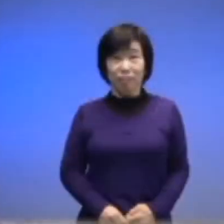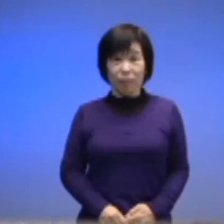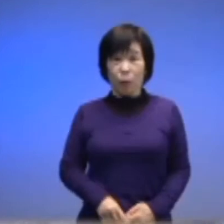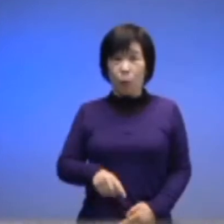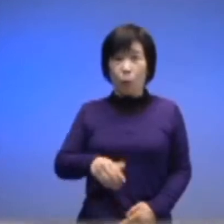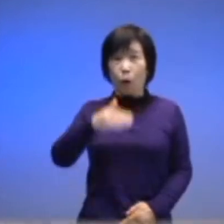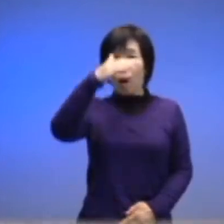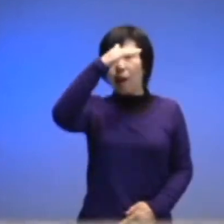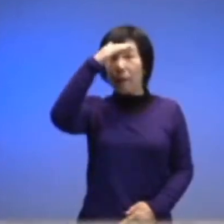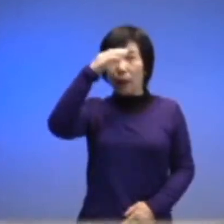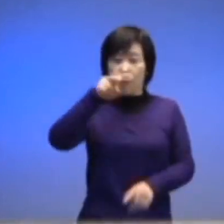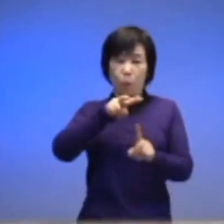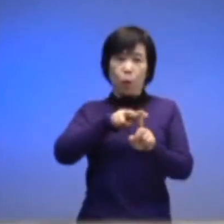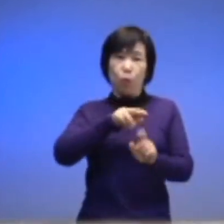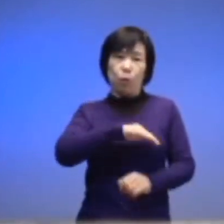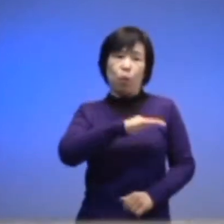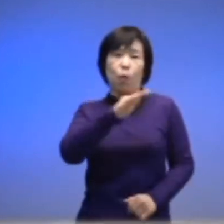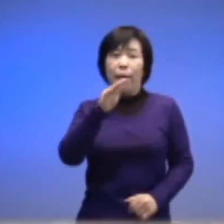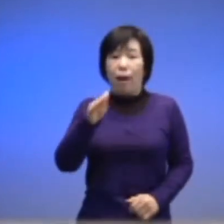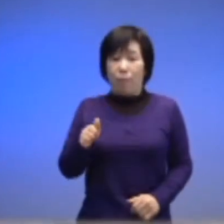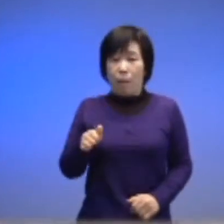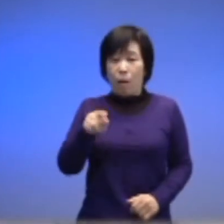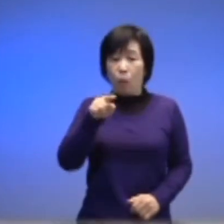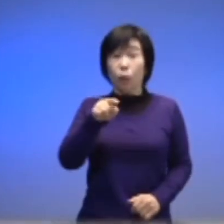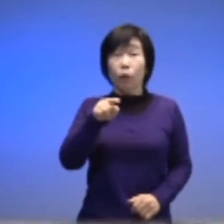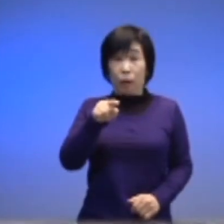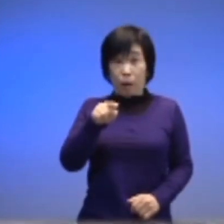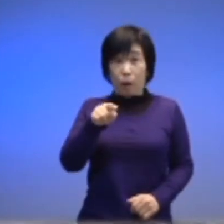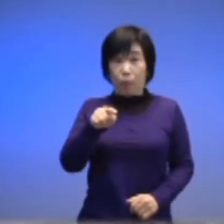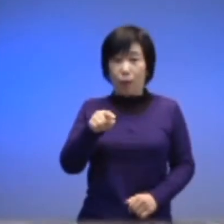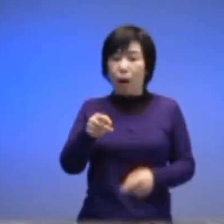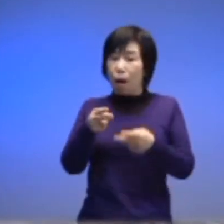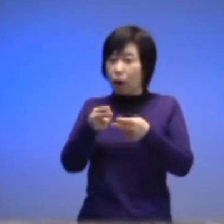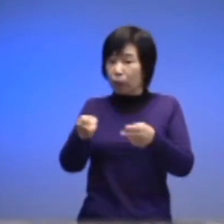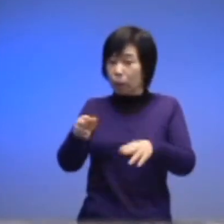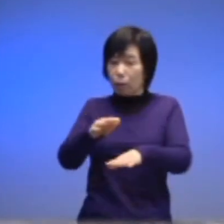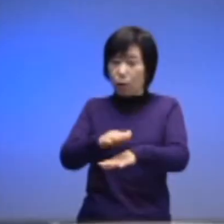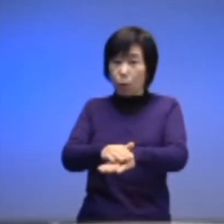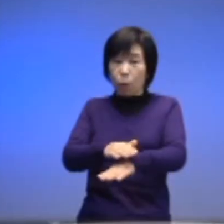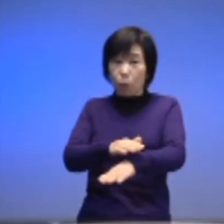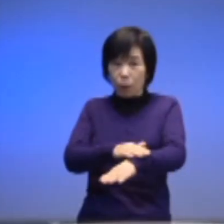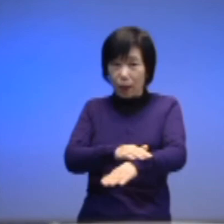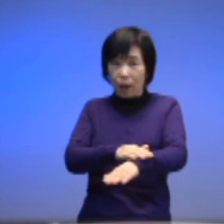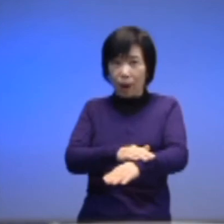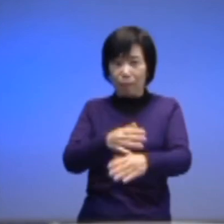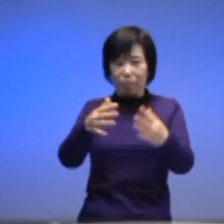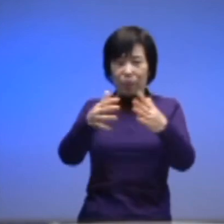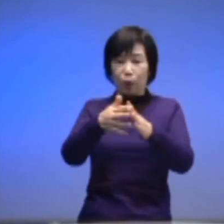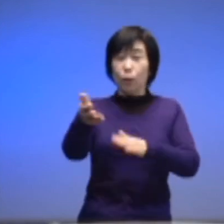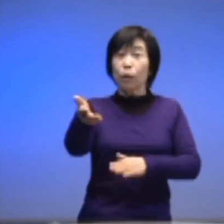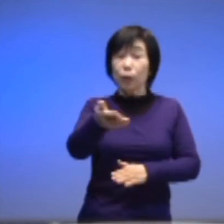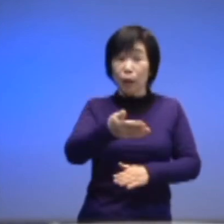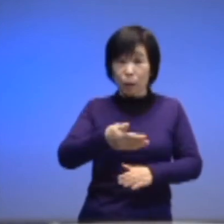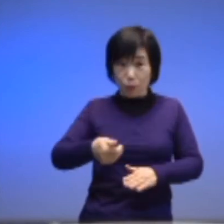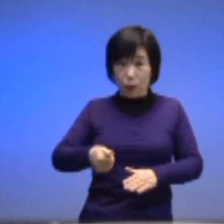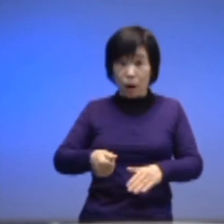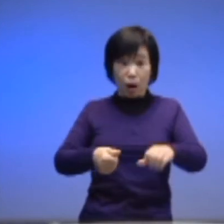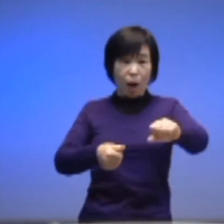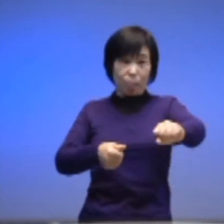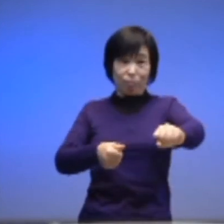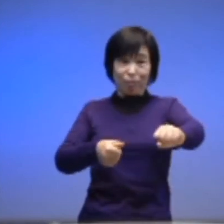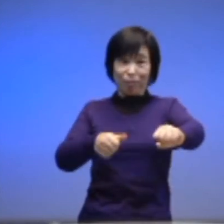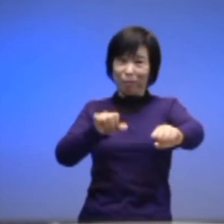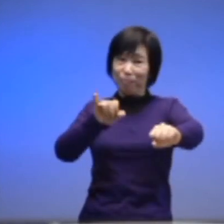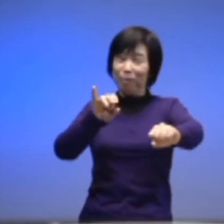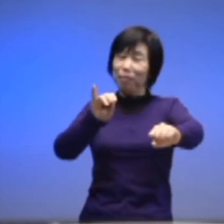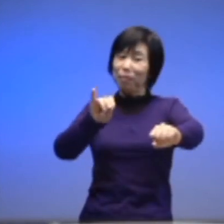展望の小山という展望台からは北ゾーンの公園はもちろん伊勢湾や知多半島まで見渡せます